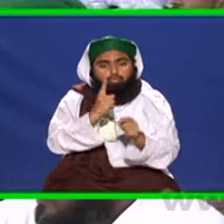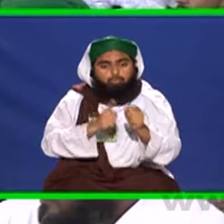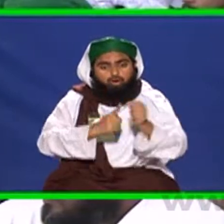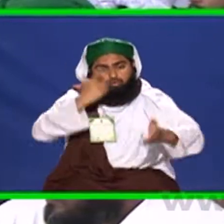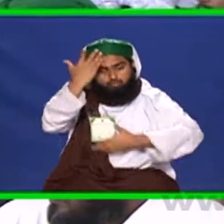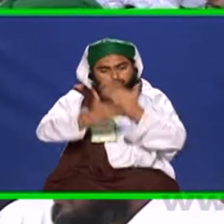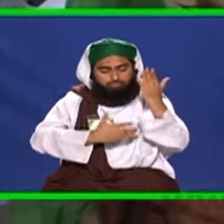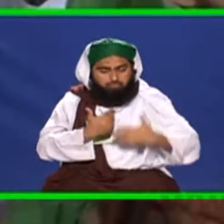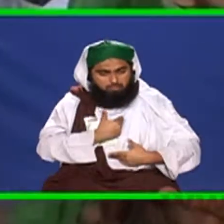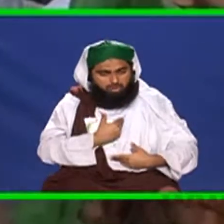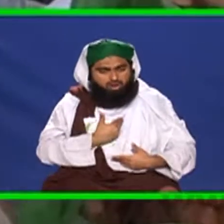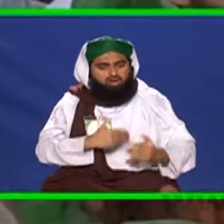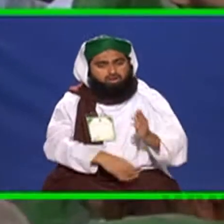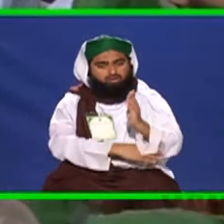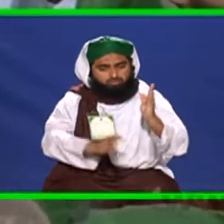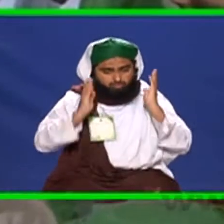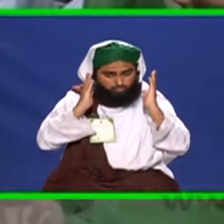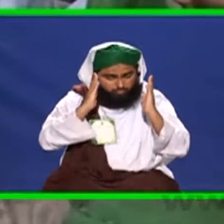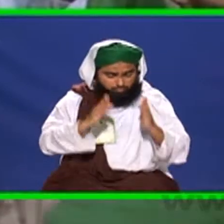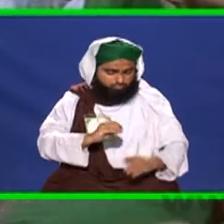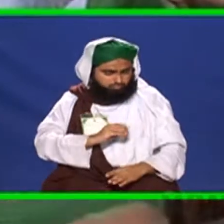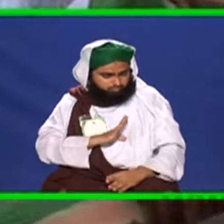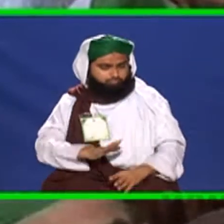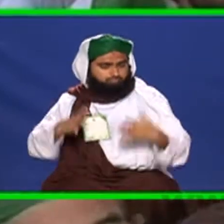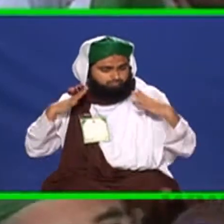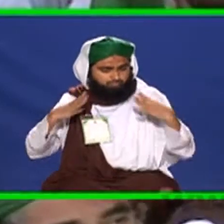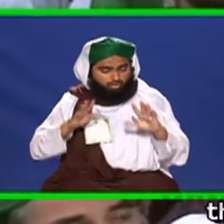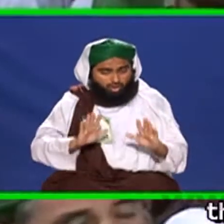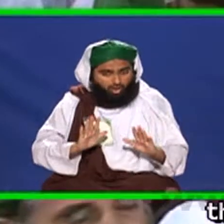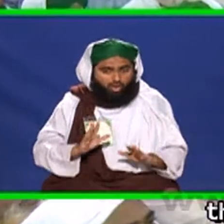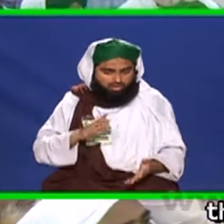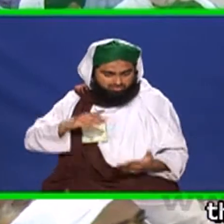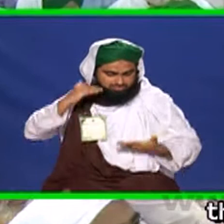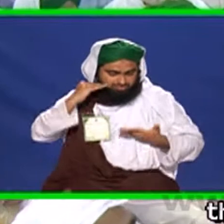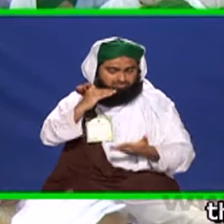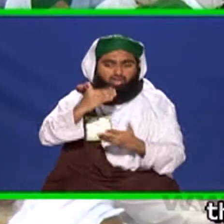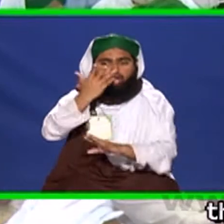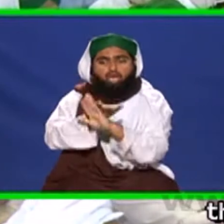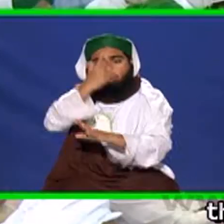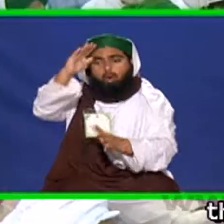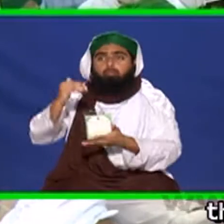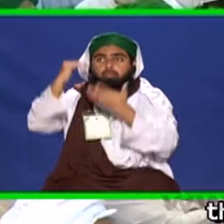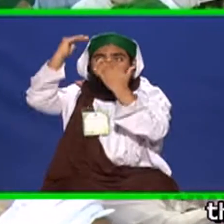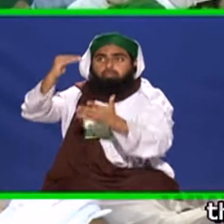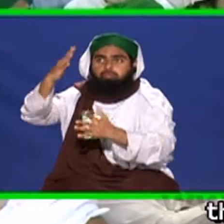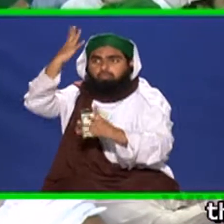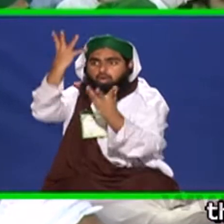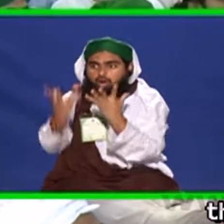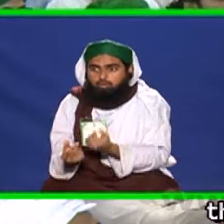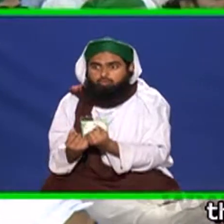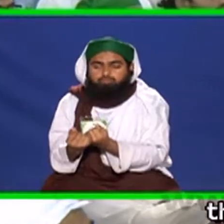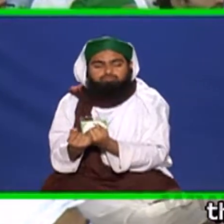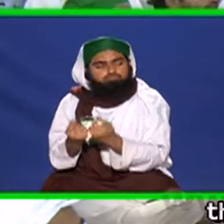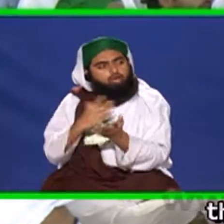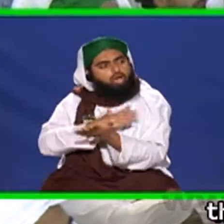मैंने जो रियासतें और मुजाहदात किए अगर किसी पहाड़ पर भी रख दिए जाए तो वो पहाड़ भी मुतहम्मिल न हो, उस